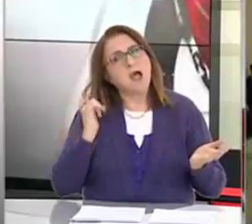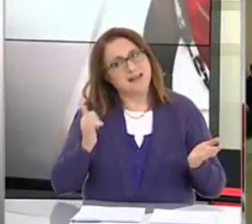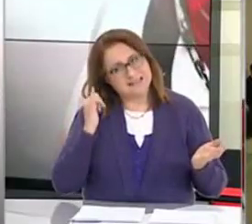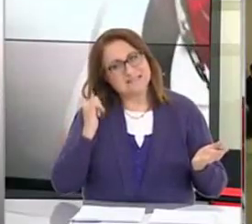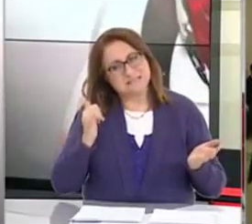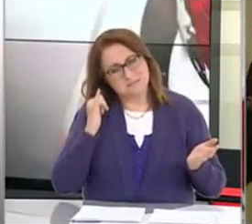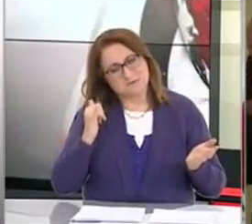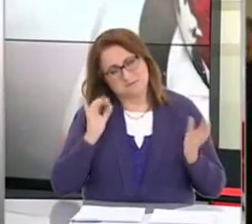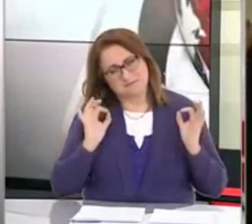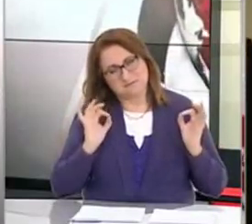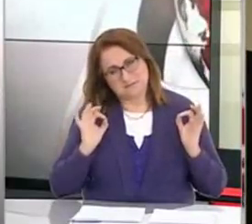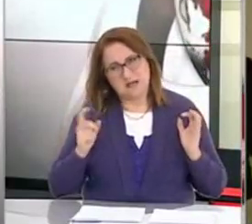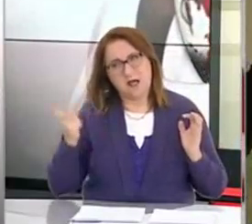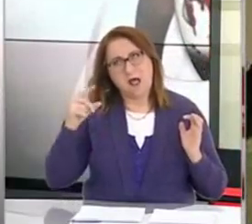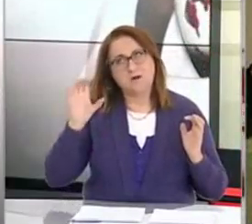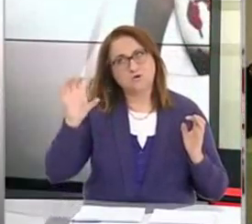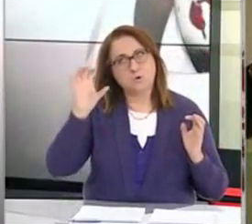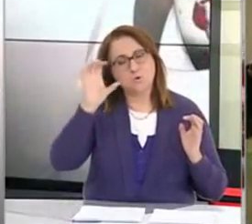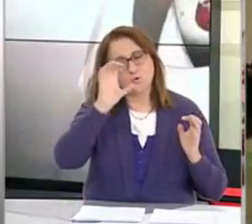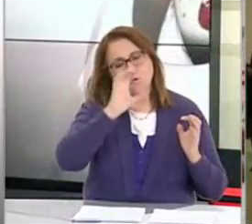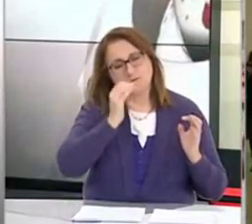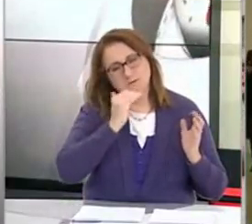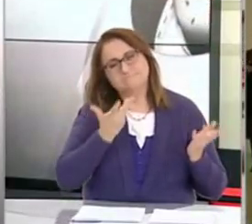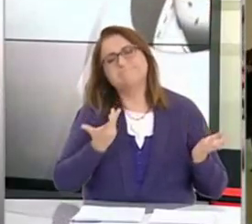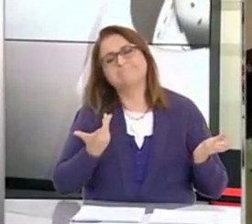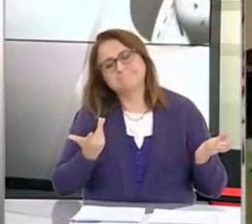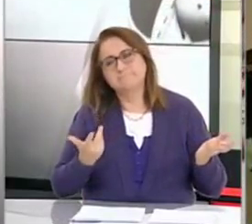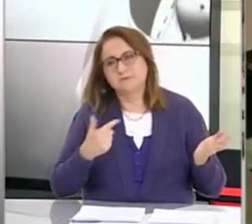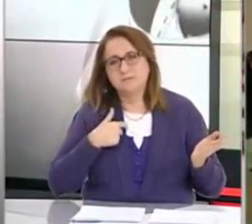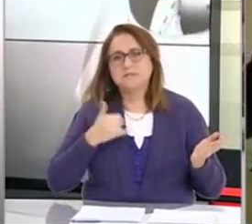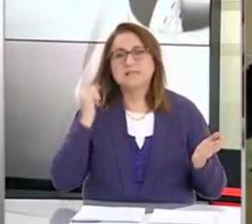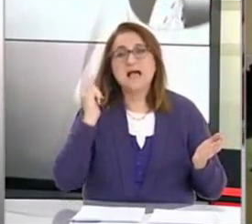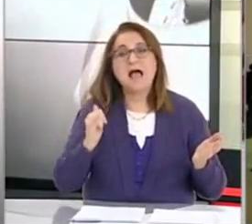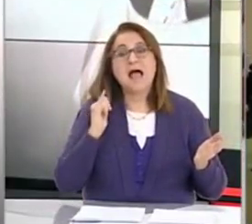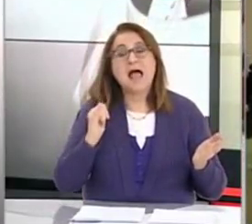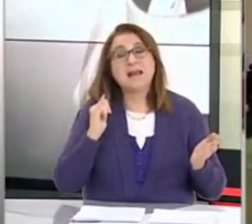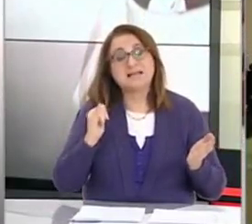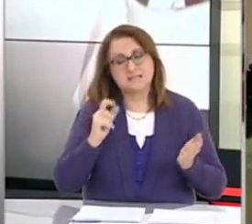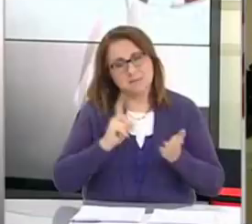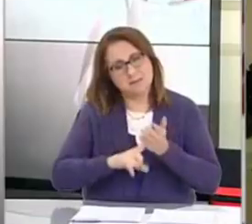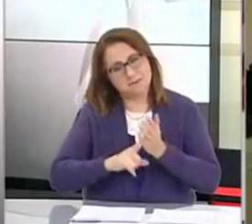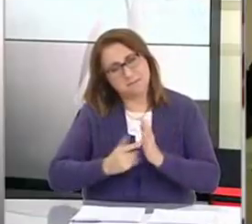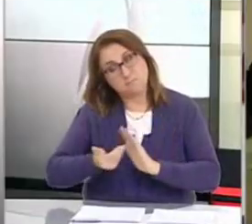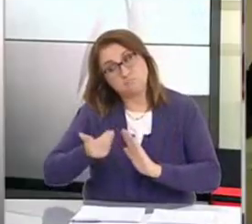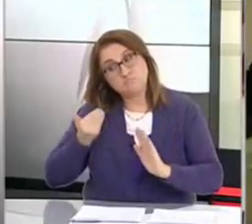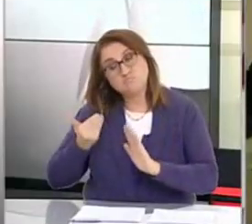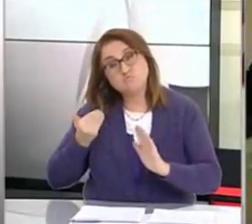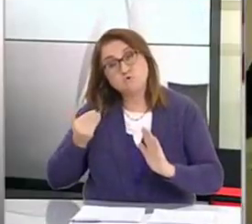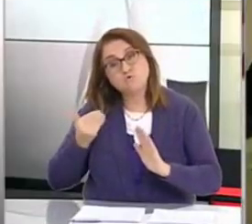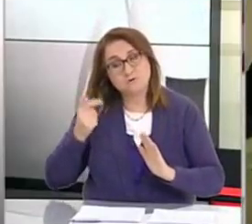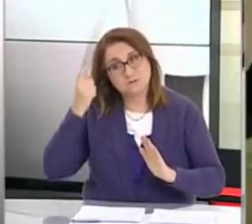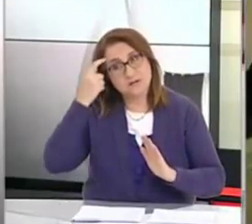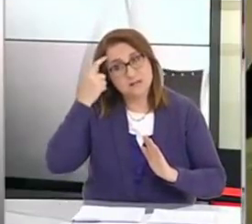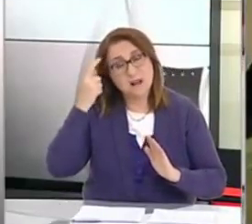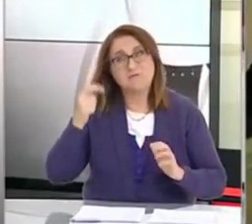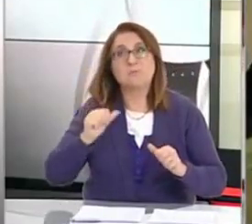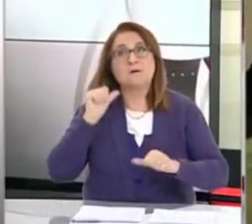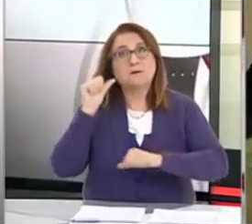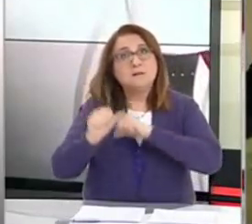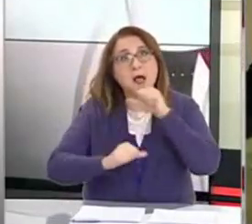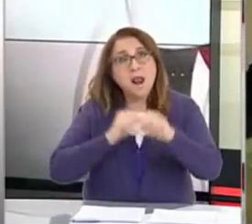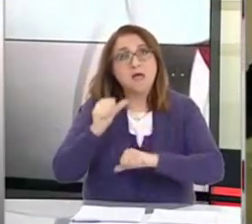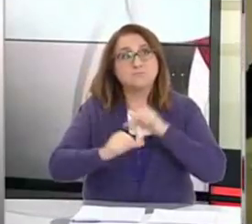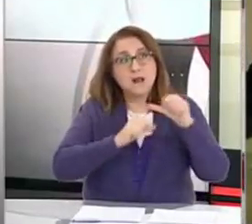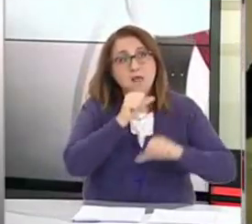αργοπορημένα σε σχέση με το ότι έπρεπε να έχει συνειδητοποιήσει πολύ νωρίτερα τις αναγκαίες αλλαγές για την κλιματική